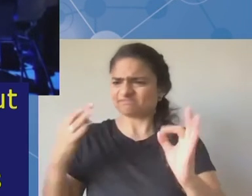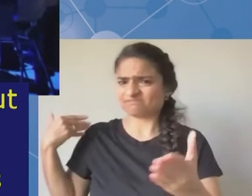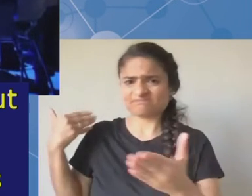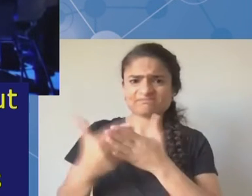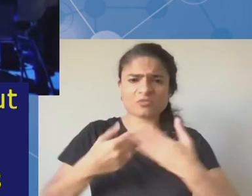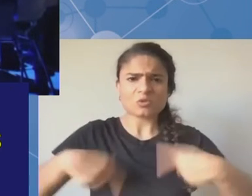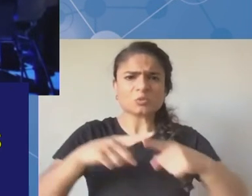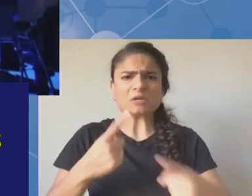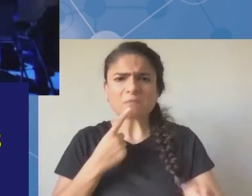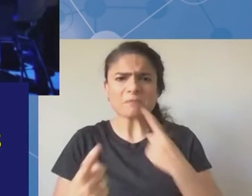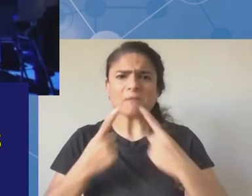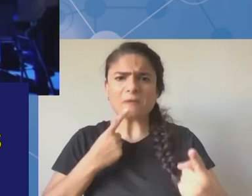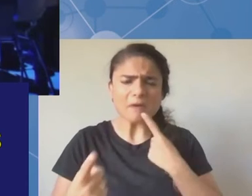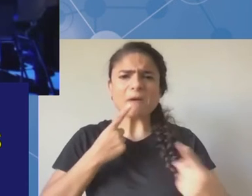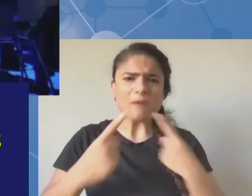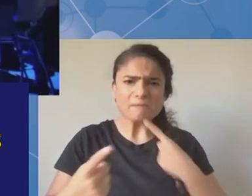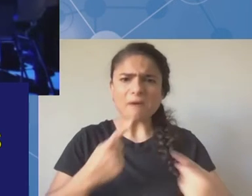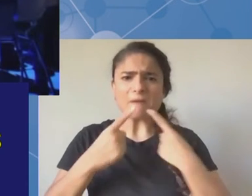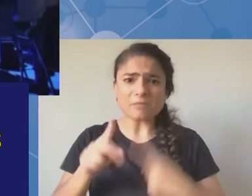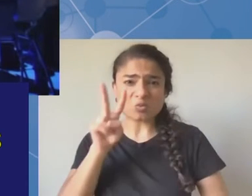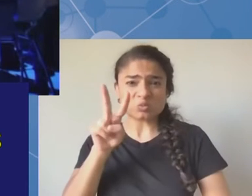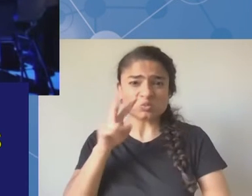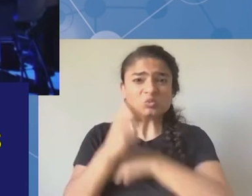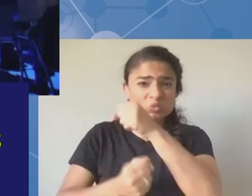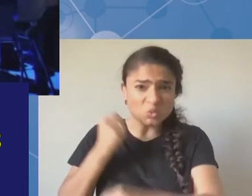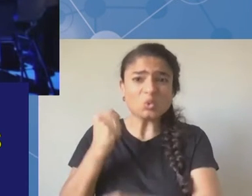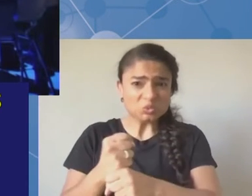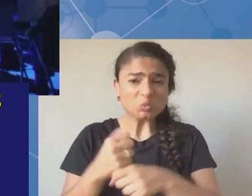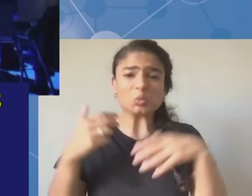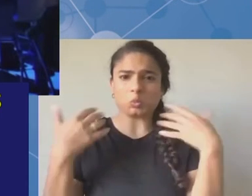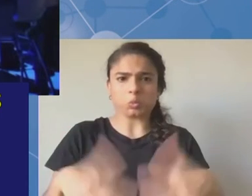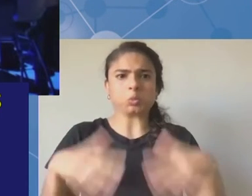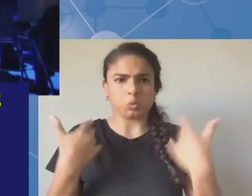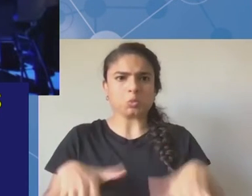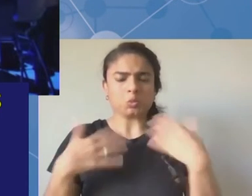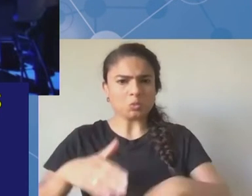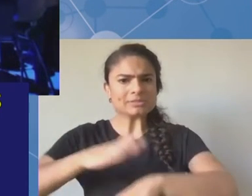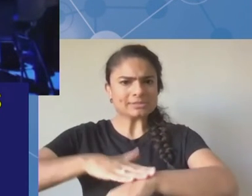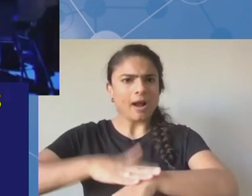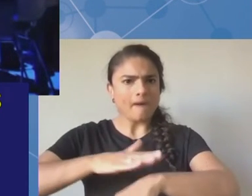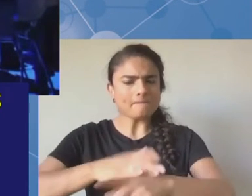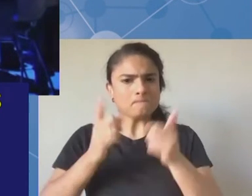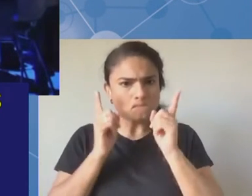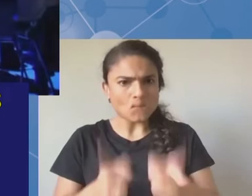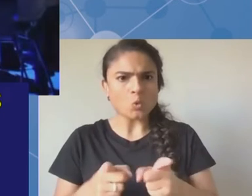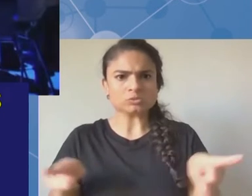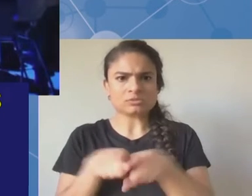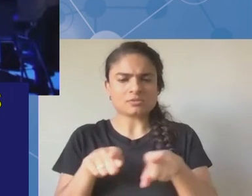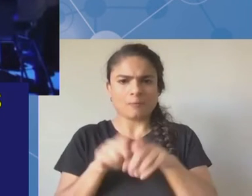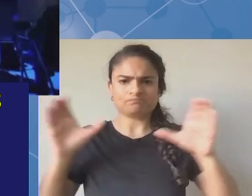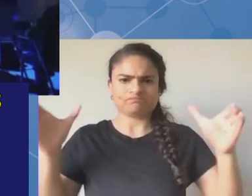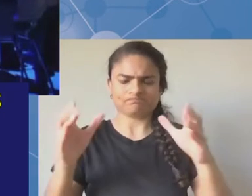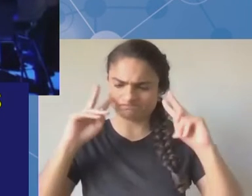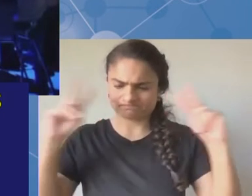организовать этот саммит. Но я думаю, что уже 2 года такие удаленные дискуссии мы проводим, и